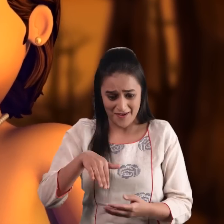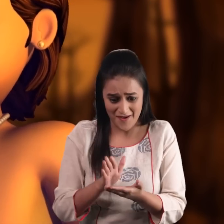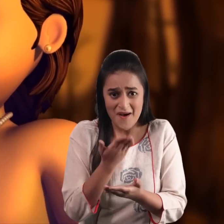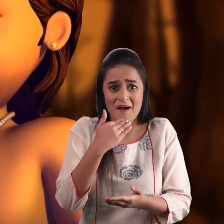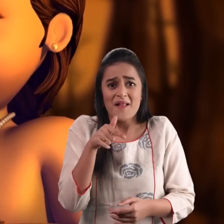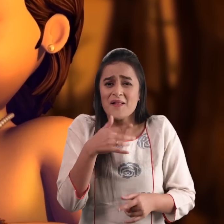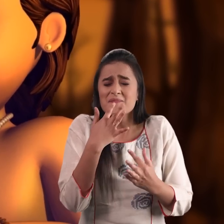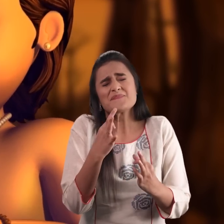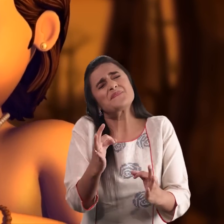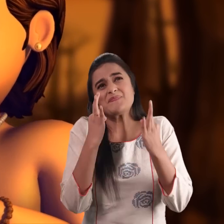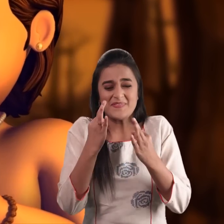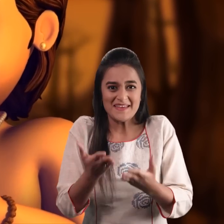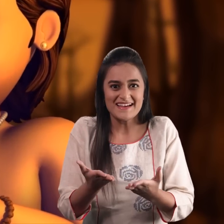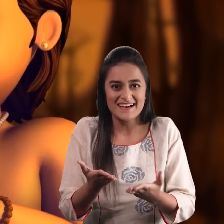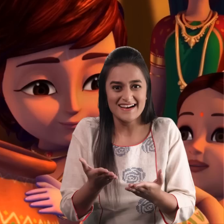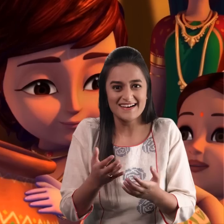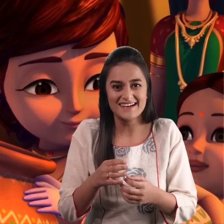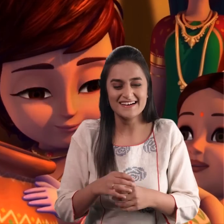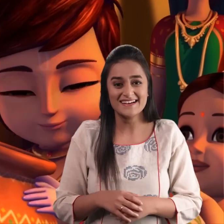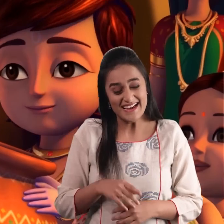ये माखन तो बड़ा स्वादिष्ट है।